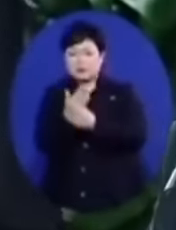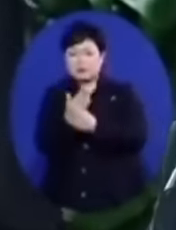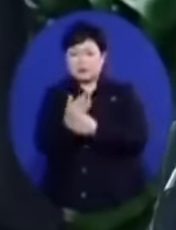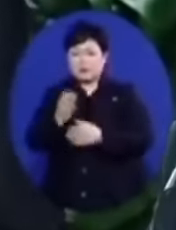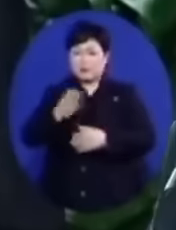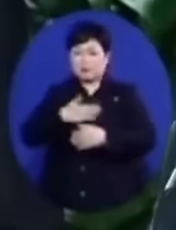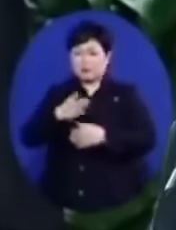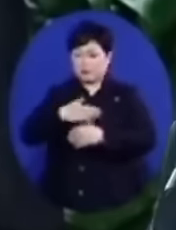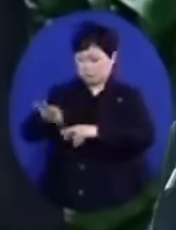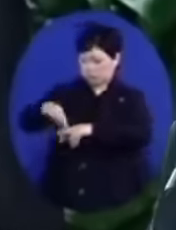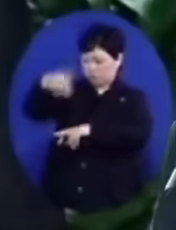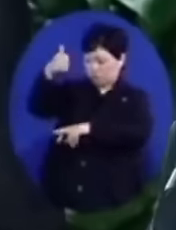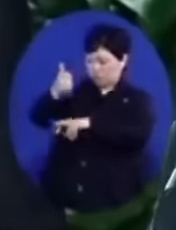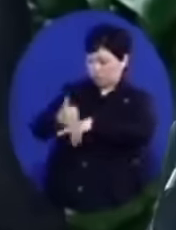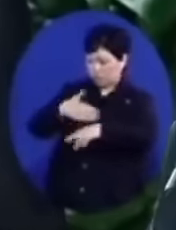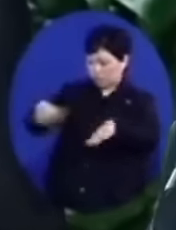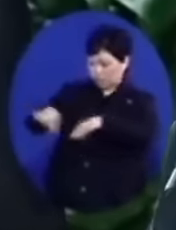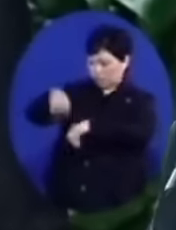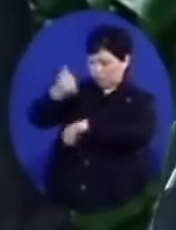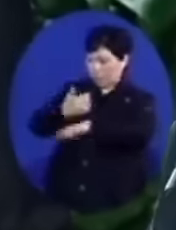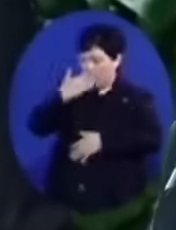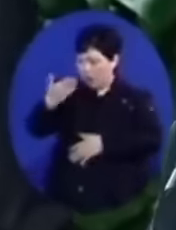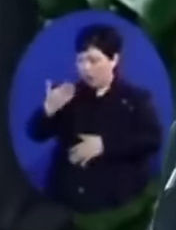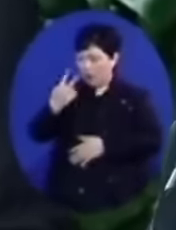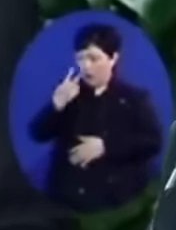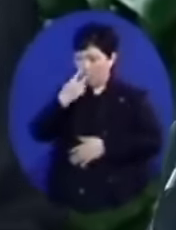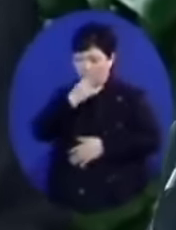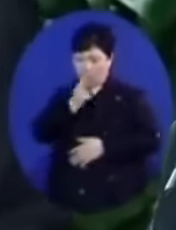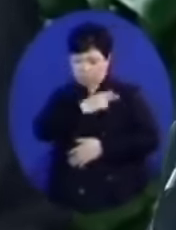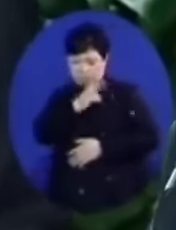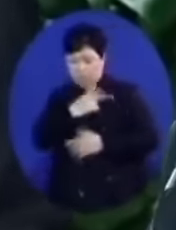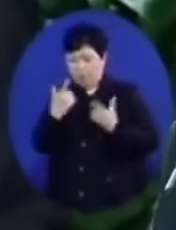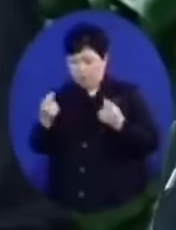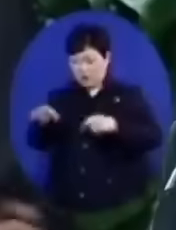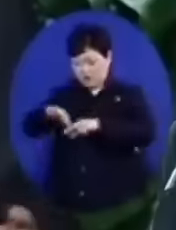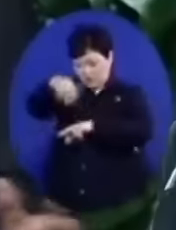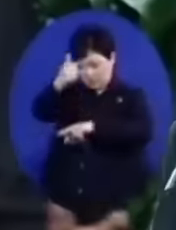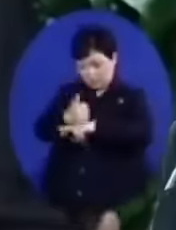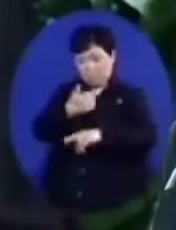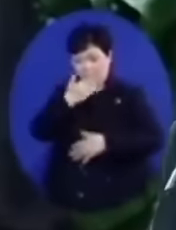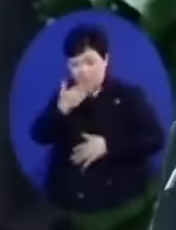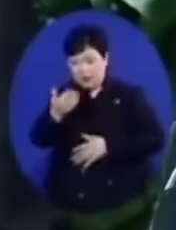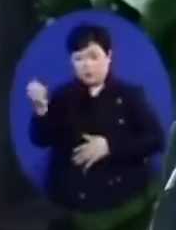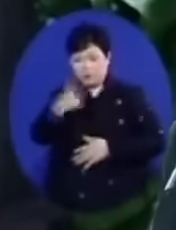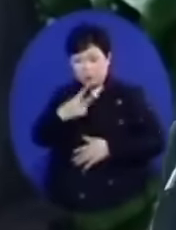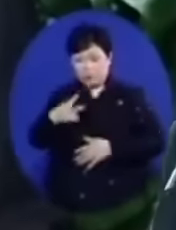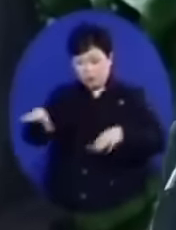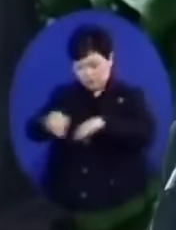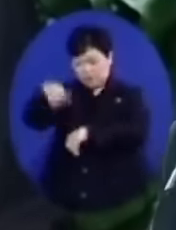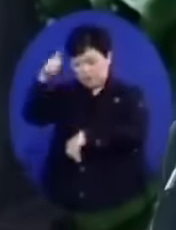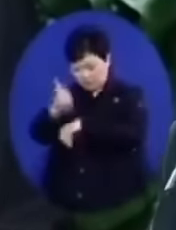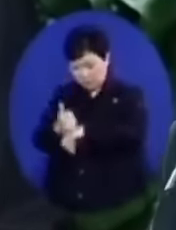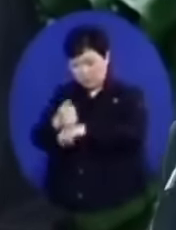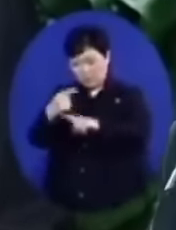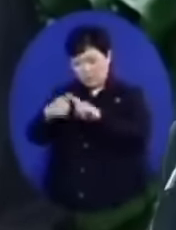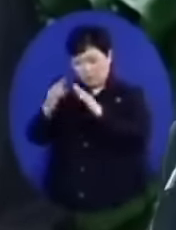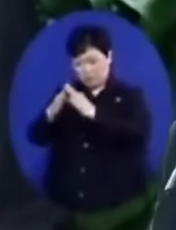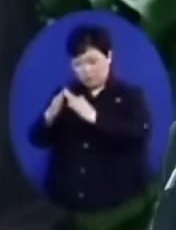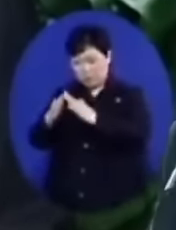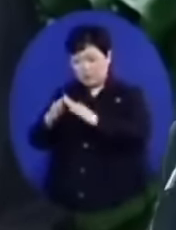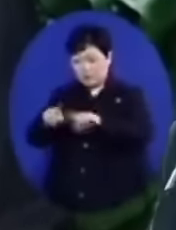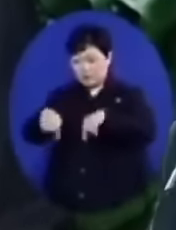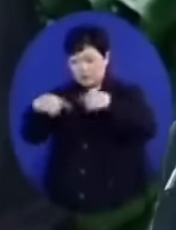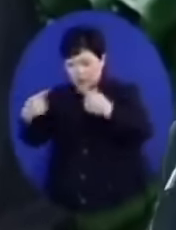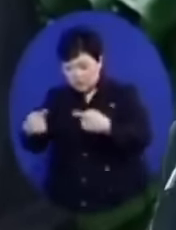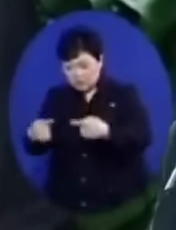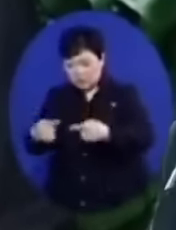임금 노릇만 하고 뭐냐, 내가 제사장 노릇도 하지, 나 임금 노릇도 하고 성전에 들어가서 하나님께 제물 드리는 제사장 노릇도